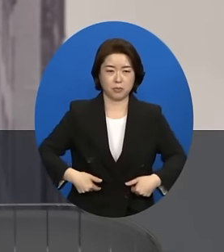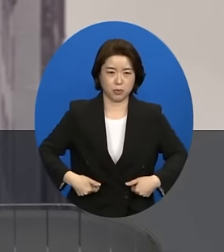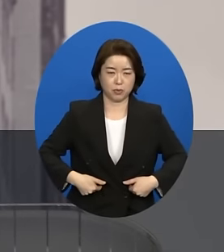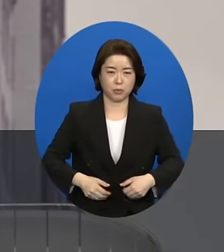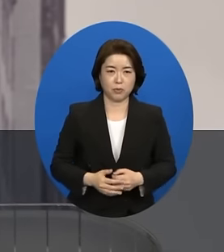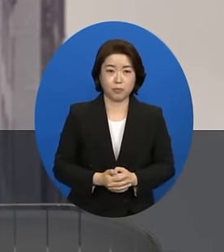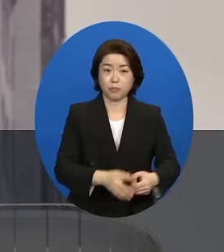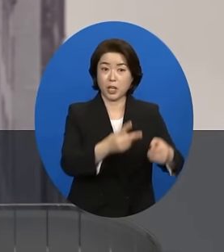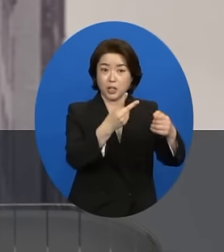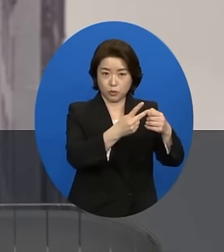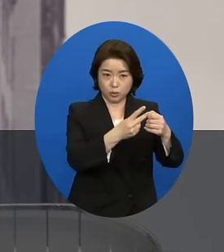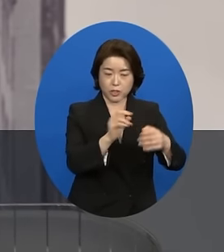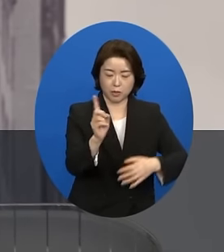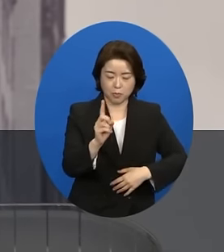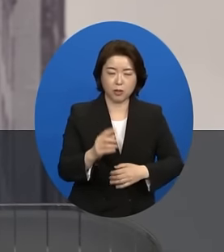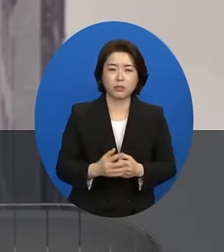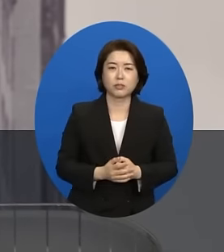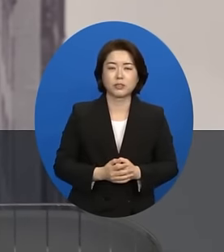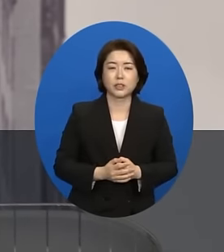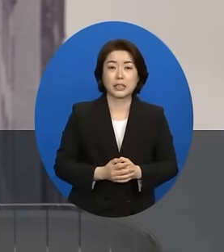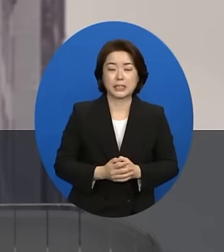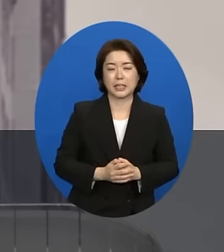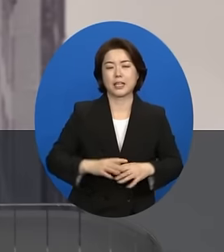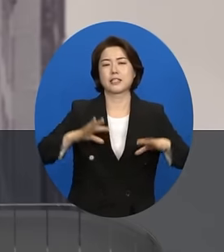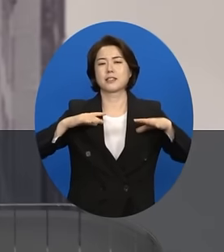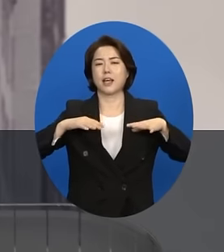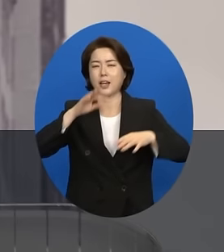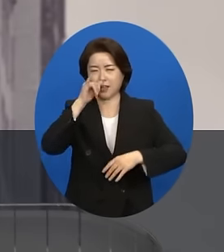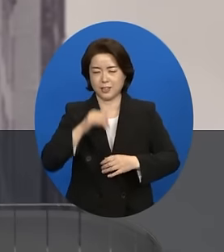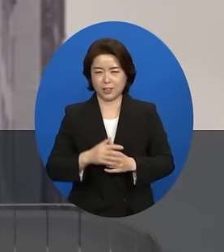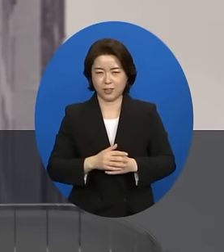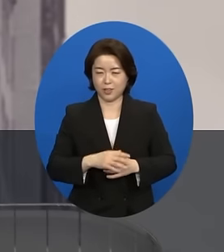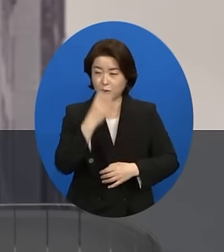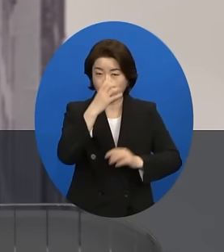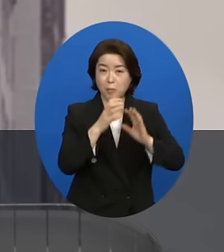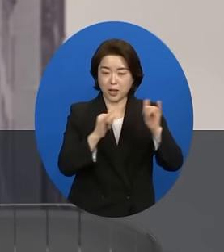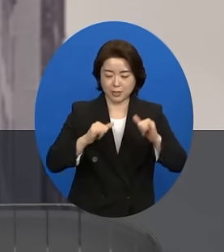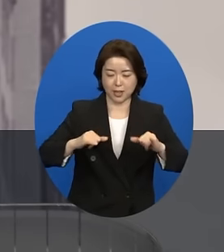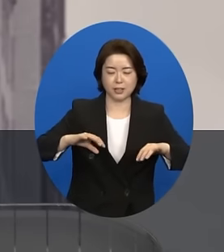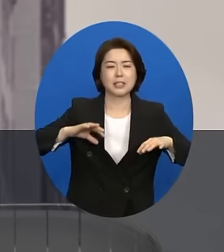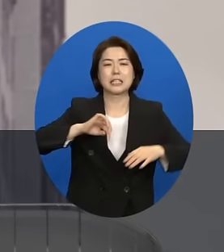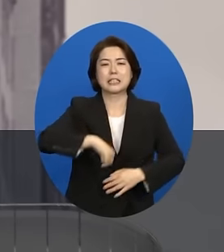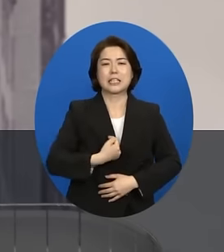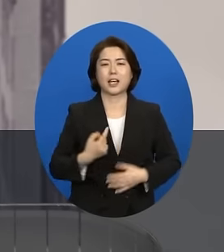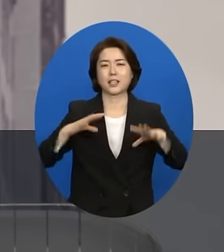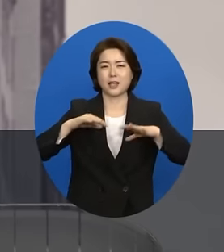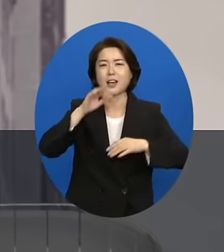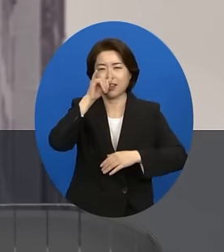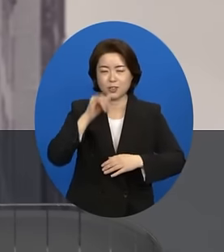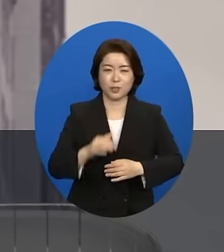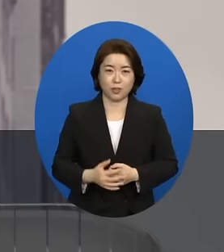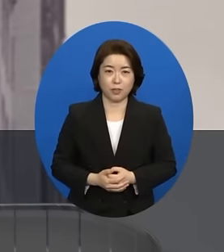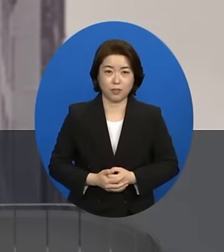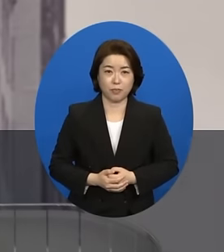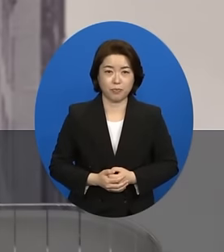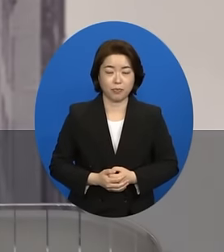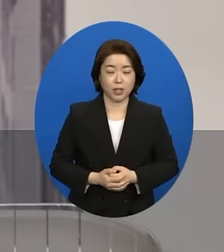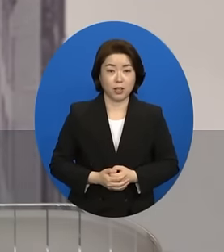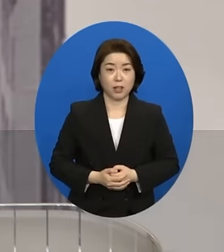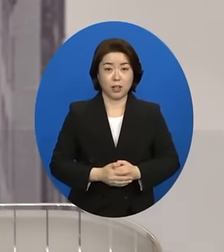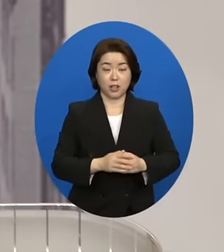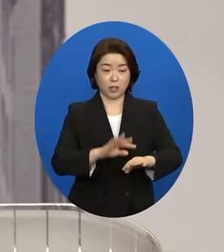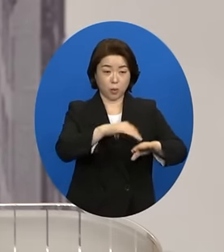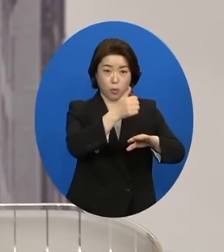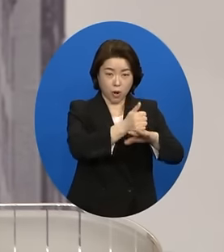것이지만 은근히 자랑을 합니다. 자랑, 자기 자랑을 하게 되는 거예요. 그러니까 지금 이 왕처럼 이 제국을 내가 세웠다,